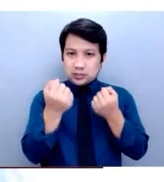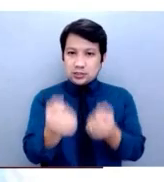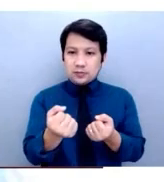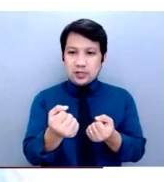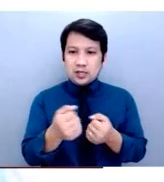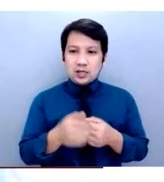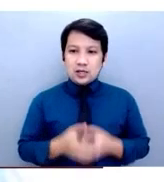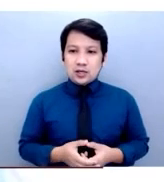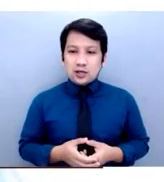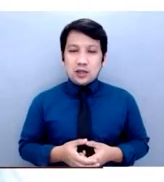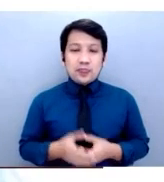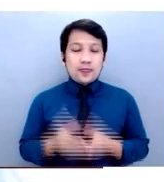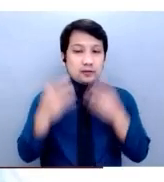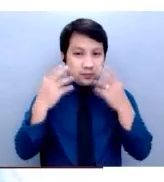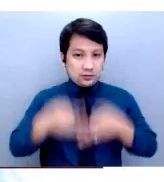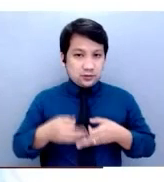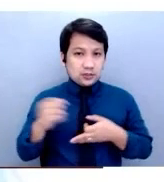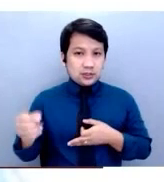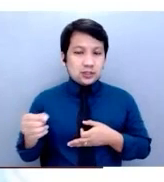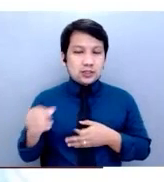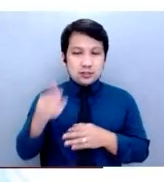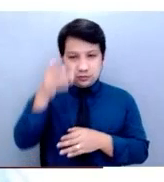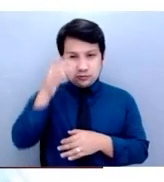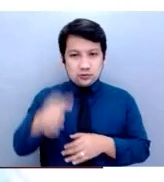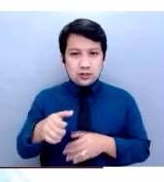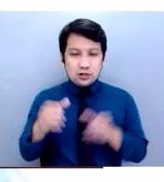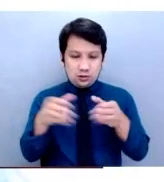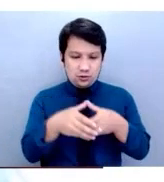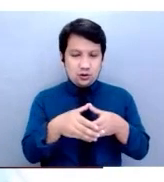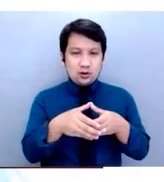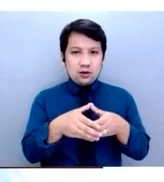napirmahang resolution sa clerk of the commission,